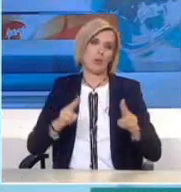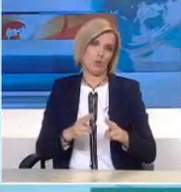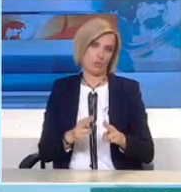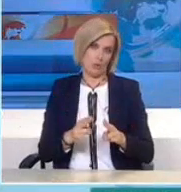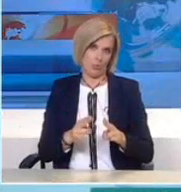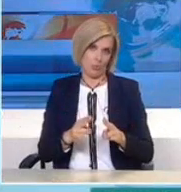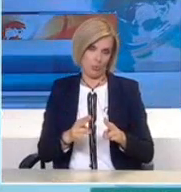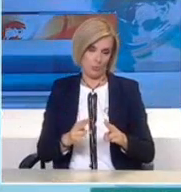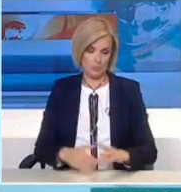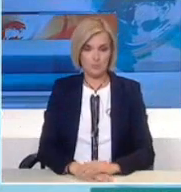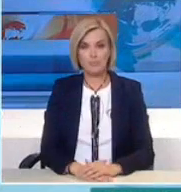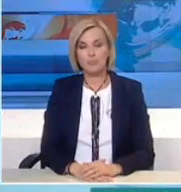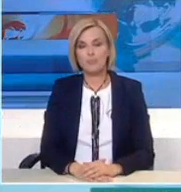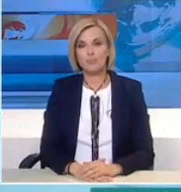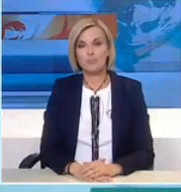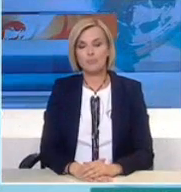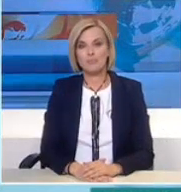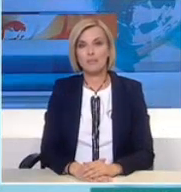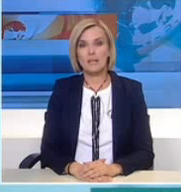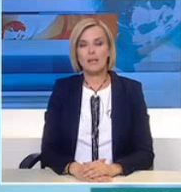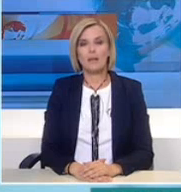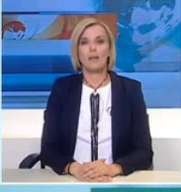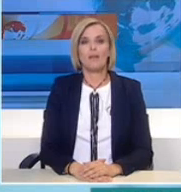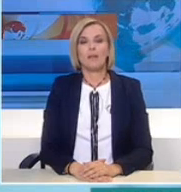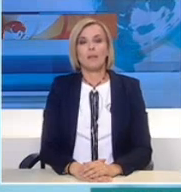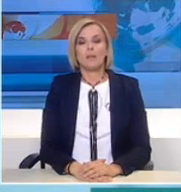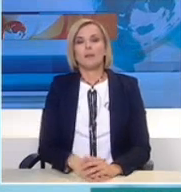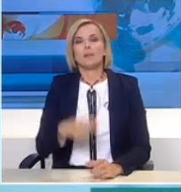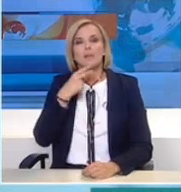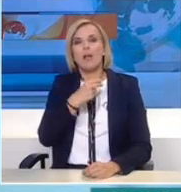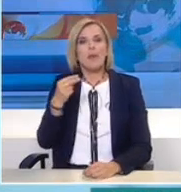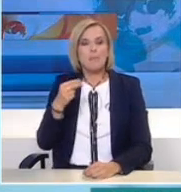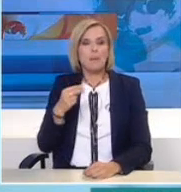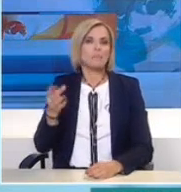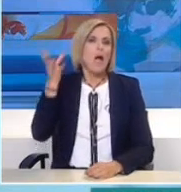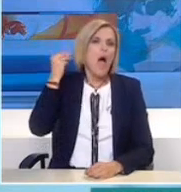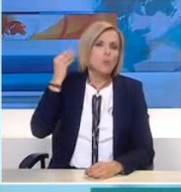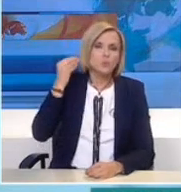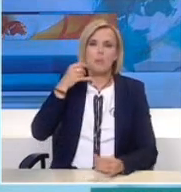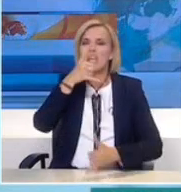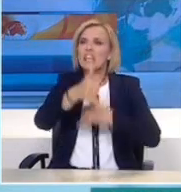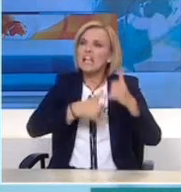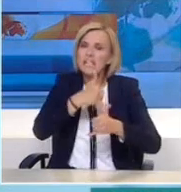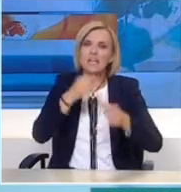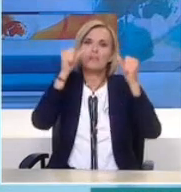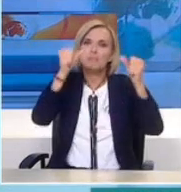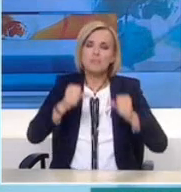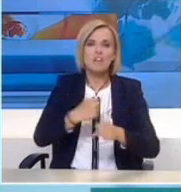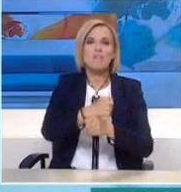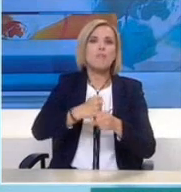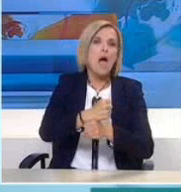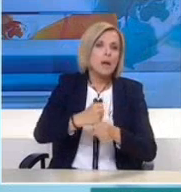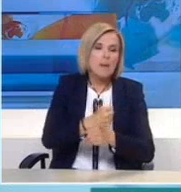60. Σχετικά με κάποια δημοσιεύματα για την αποτελεσματικότητα κάποιων φαρμάκων, όπως η